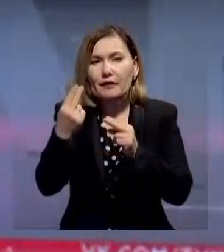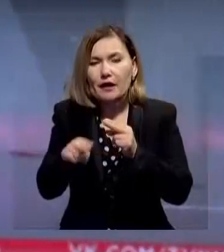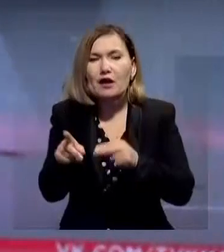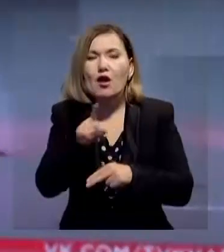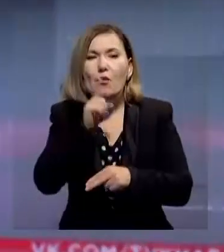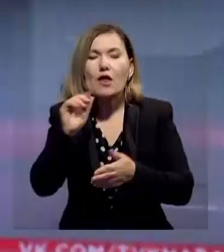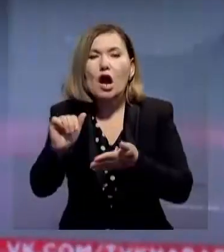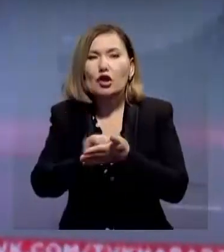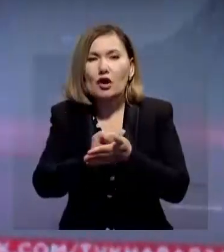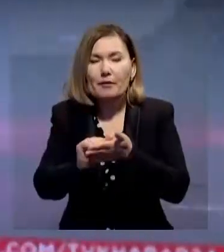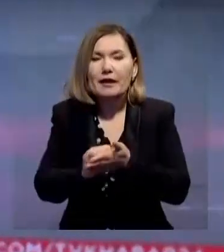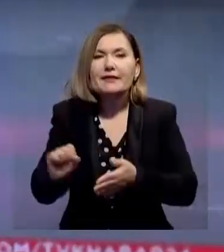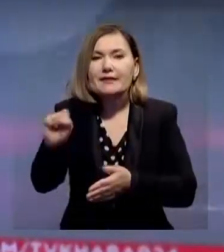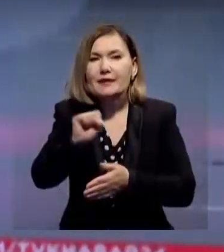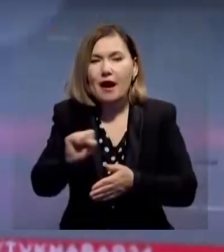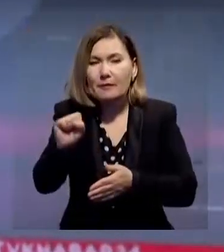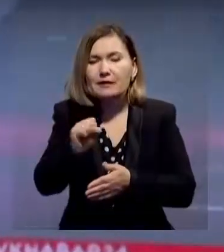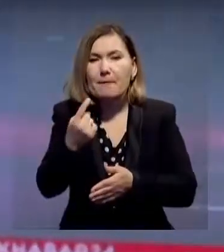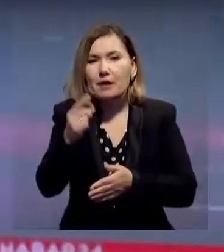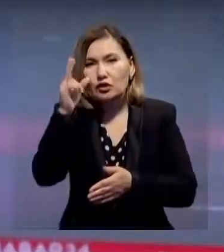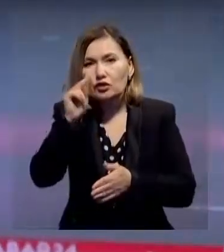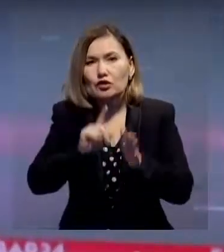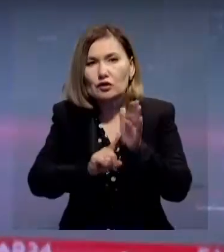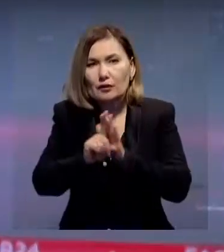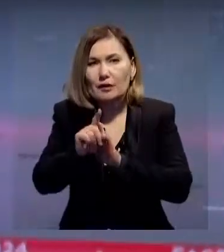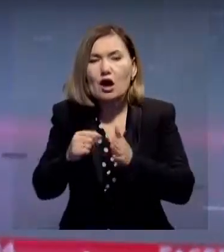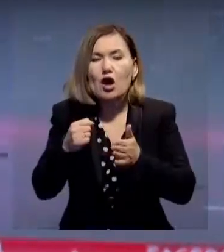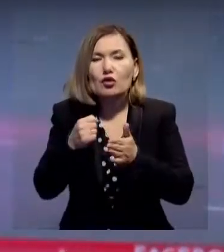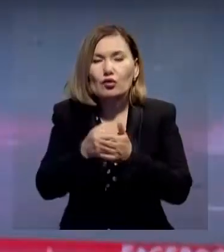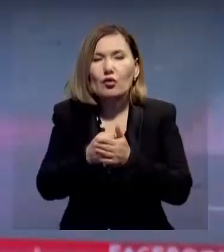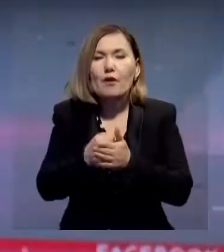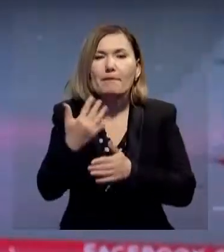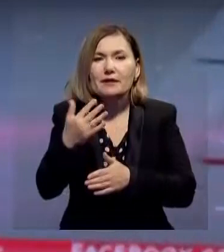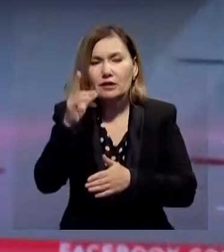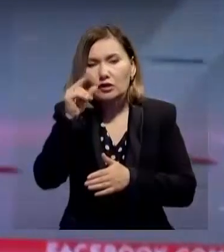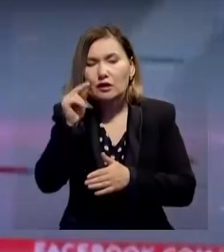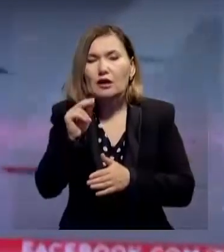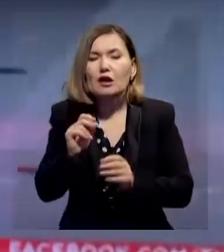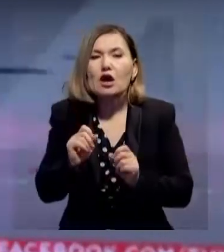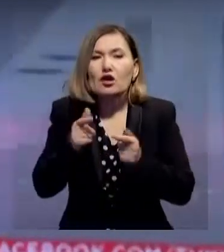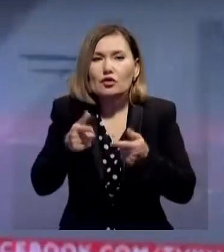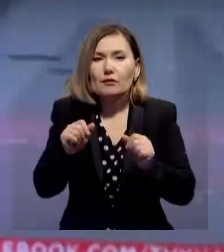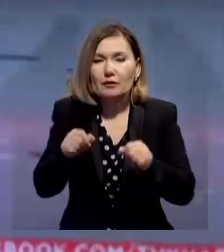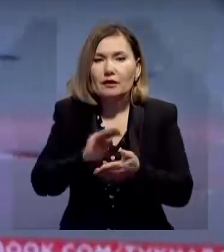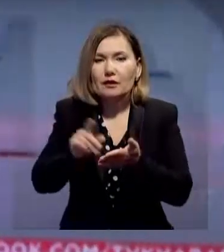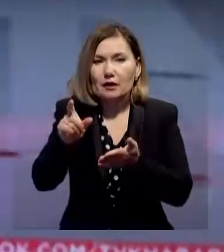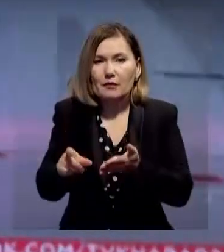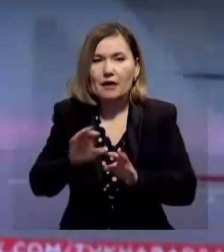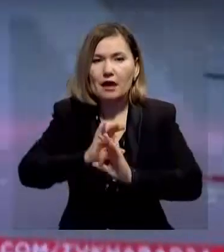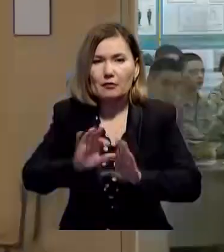талапкерлер кужаттарын тамыздын 1-нен 5-ине дейин тапшыра алат. Аскерий коллежге түшүүдүн шарттары кандай? Әріптесім айтып береді.